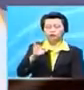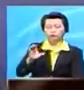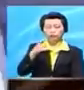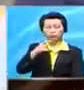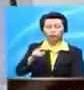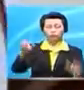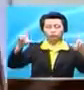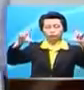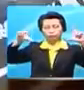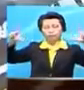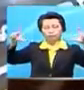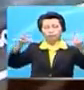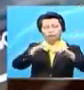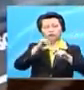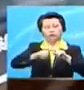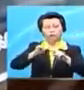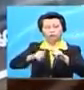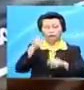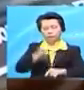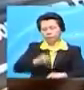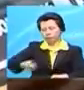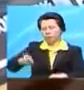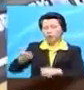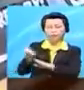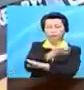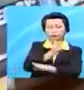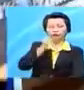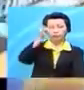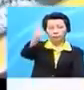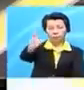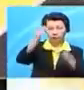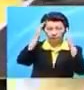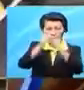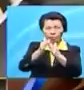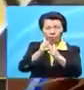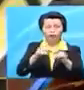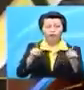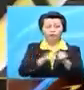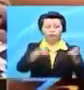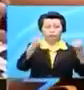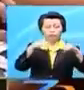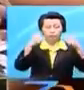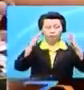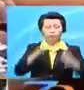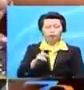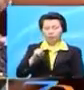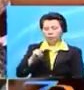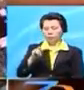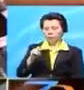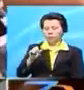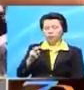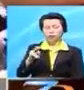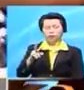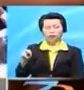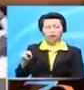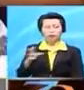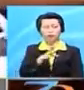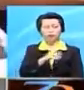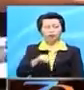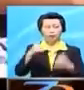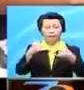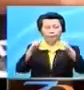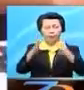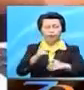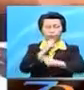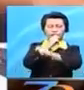kain rentang dan pelbagai lagi aksesori sebelum ke Jengke. Terus hadir pemain tonggak The Titans, Makan Konate, yang juga